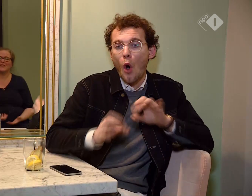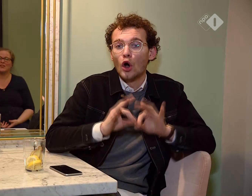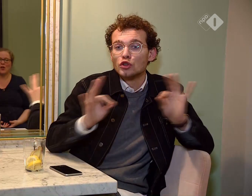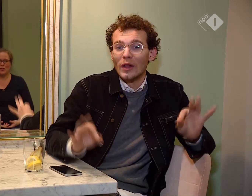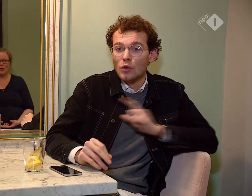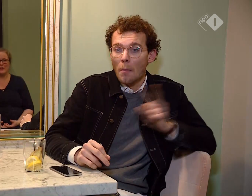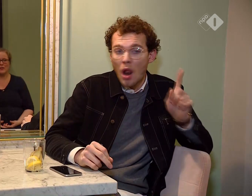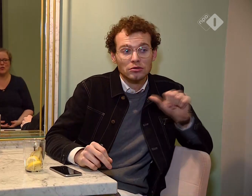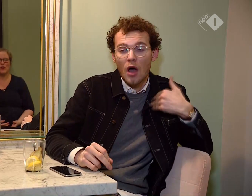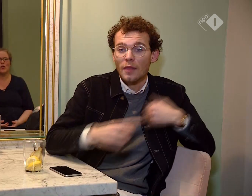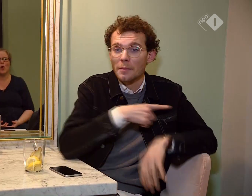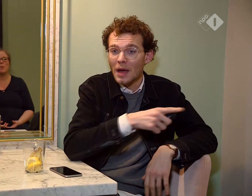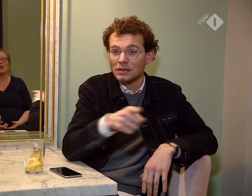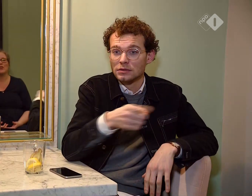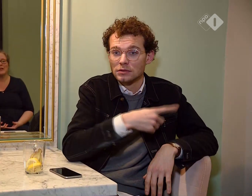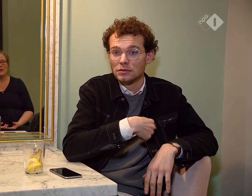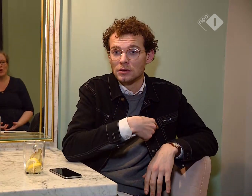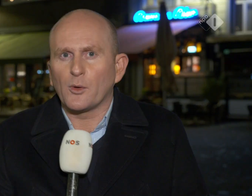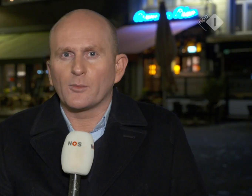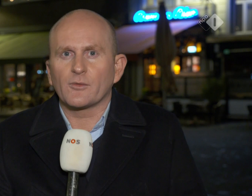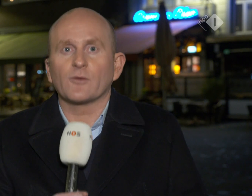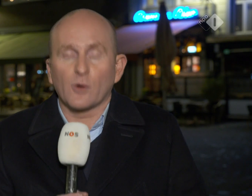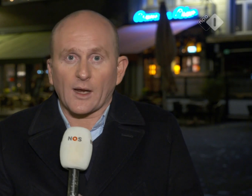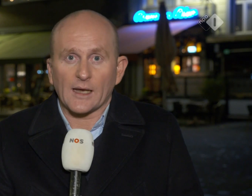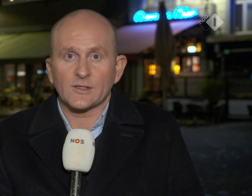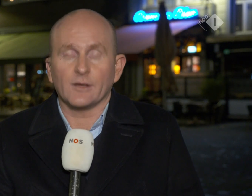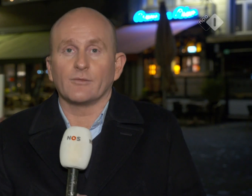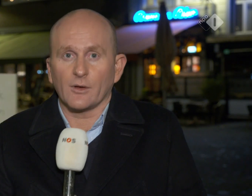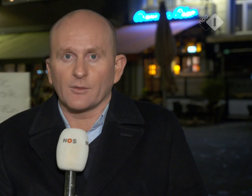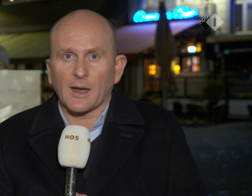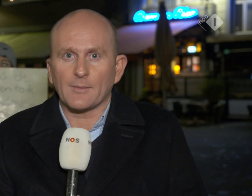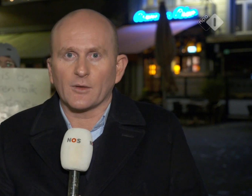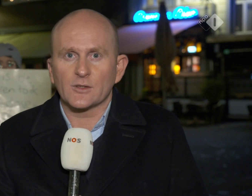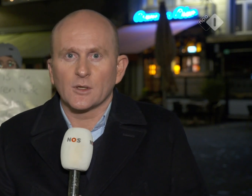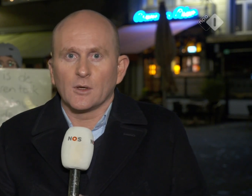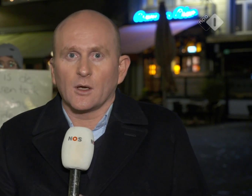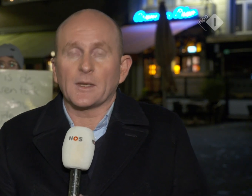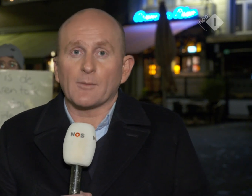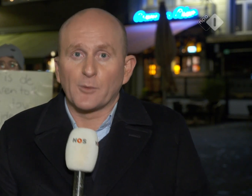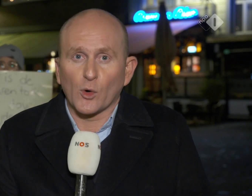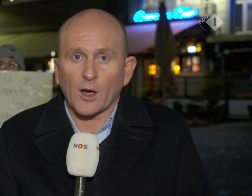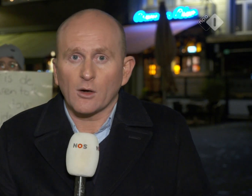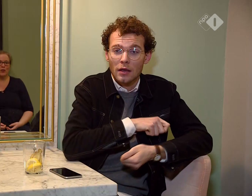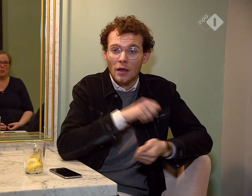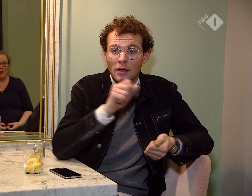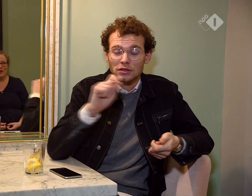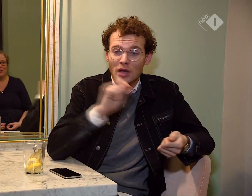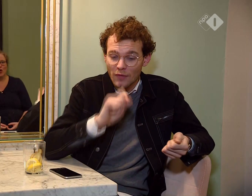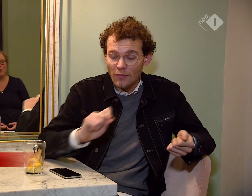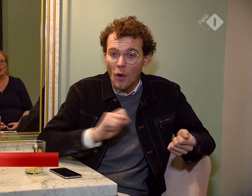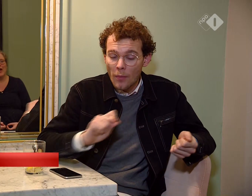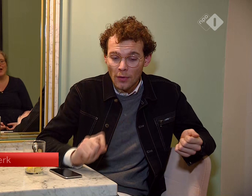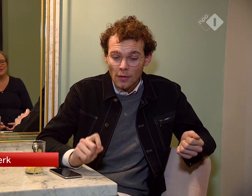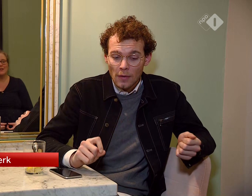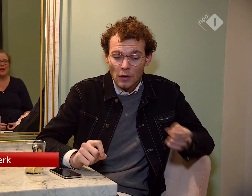doen. Want dit kan zo niet. Er moet gewoon een oplossing komen, ook voor andere mensen. Dus ik heb een oud bord gepakt,